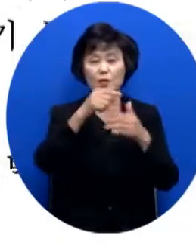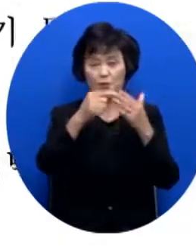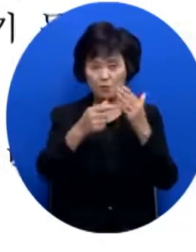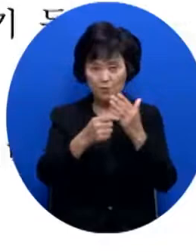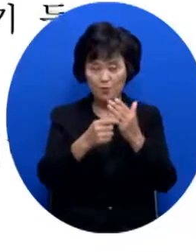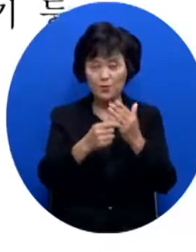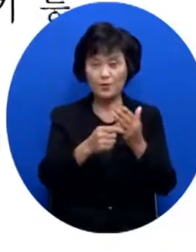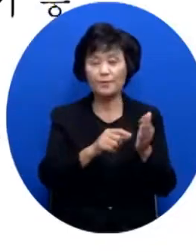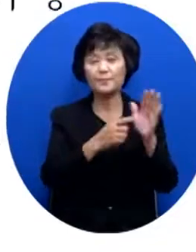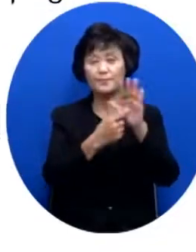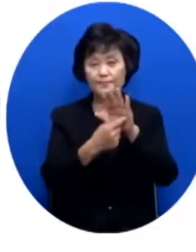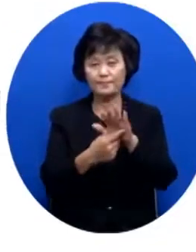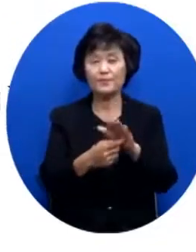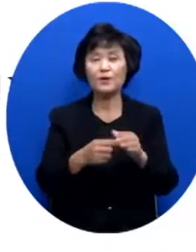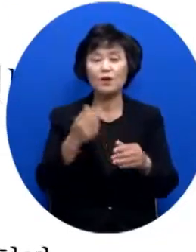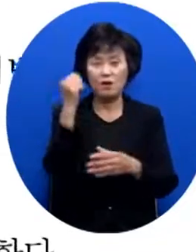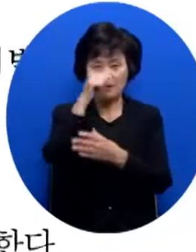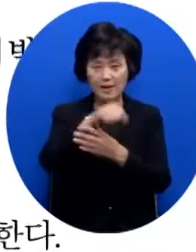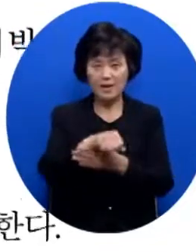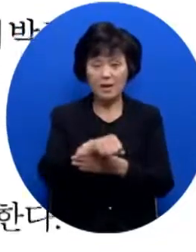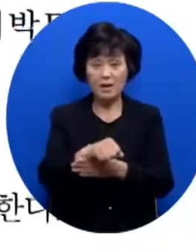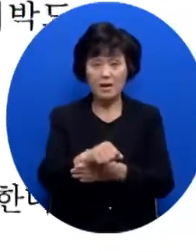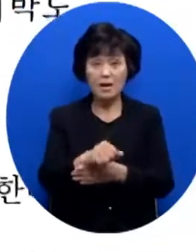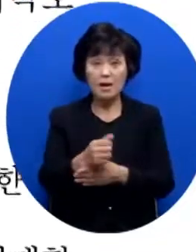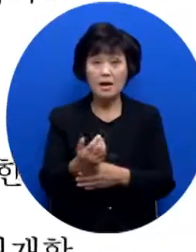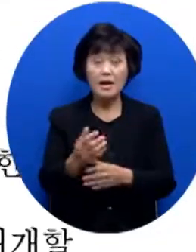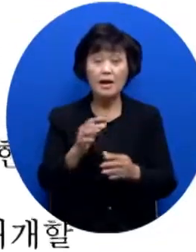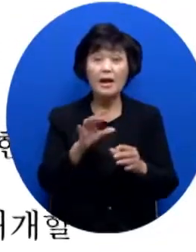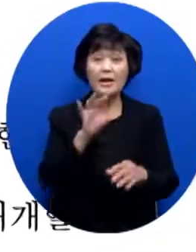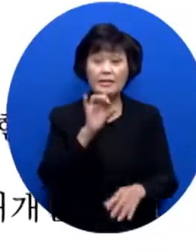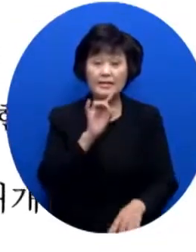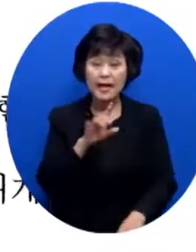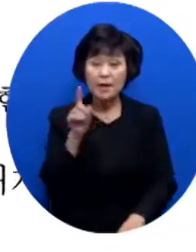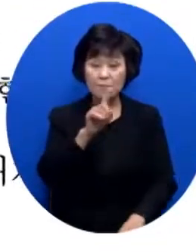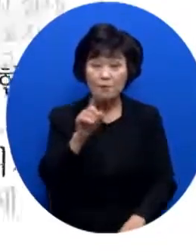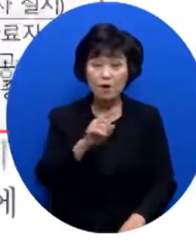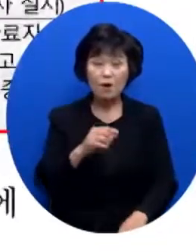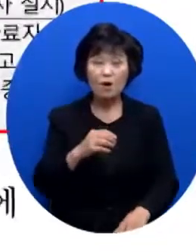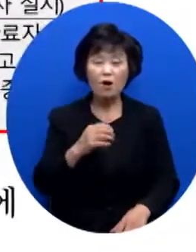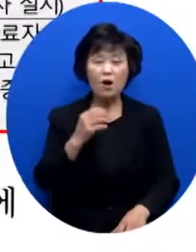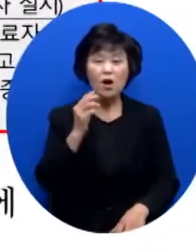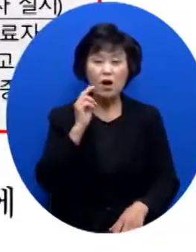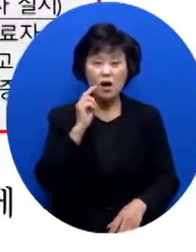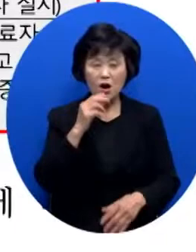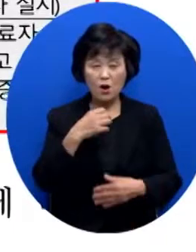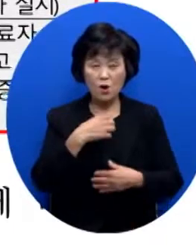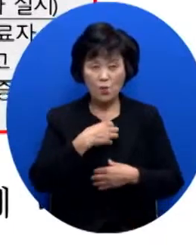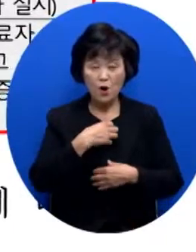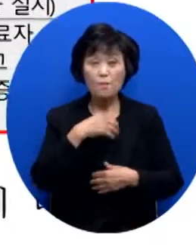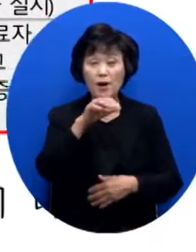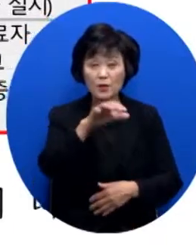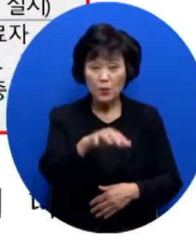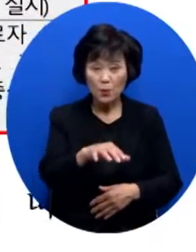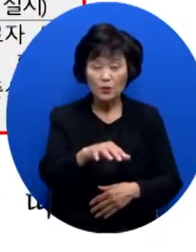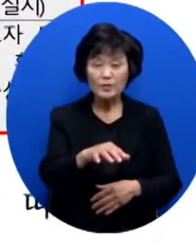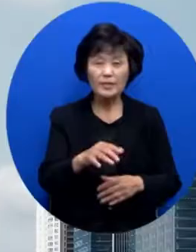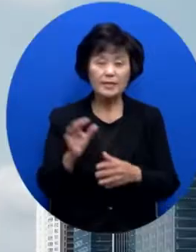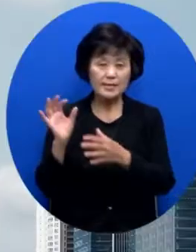재개하겠다고 밝혔습니다. 다만 감염 취약시설에서 일하는 종사자의 주 1회 선제 검사는 당분간 유지하기로